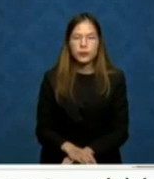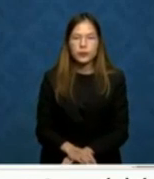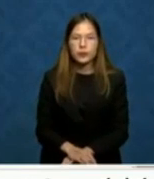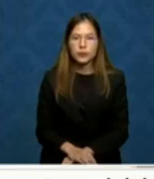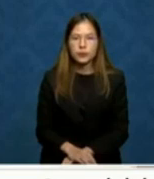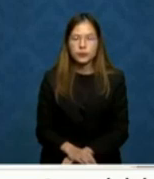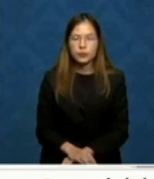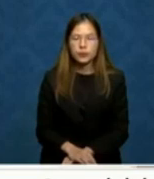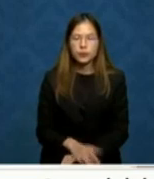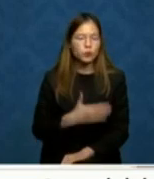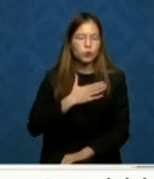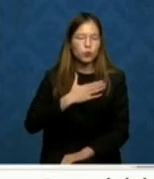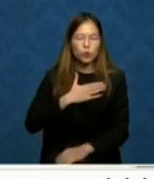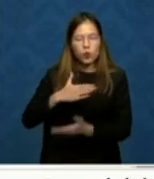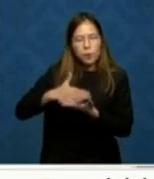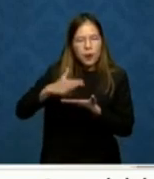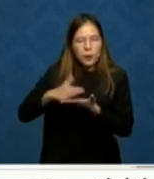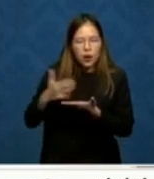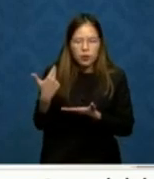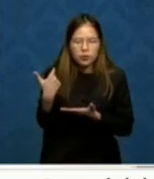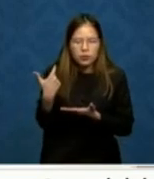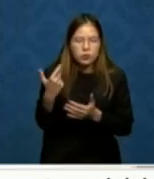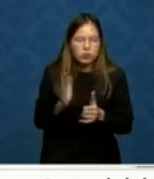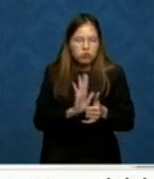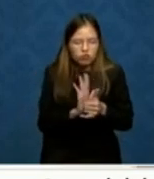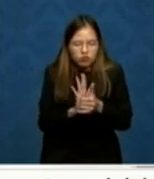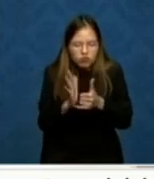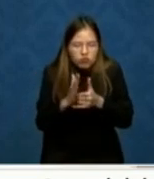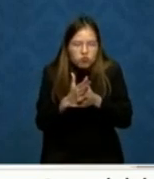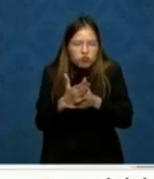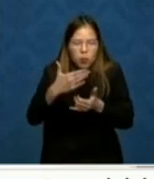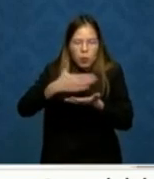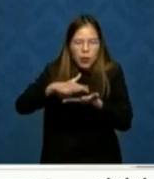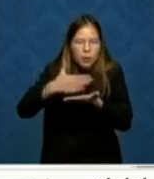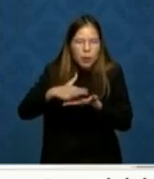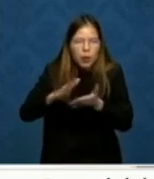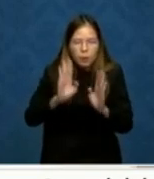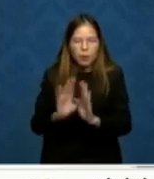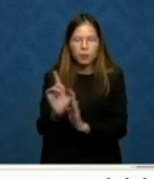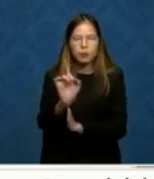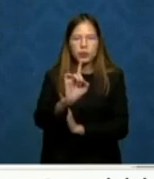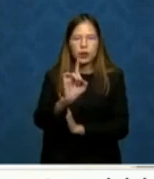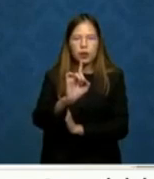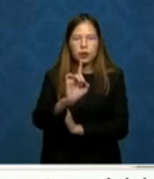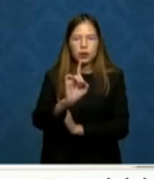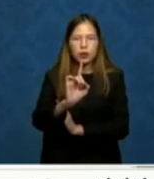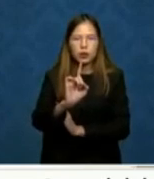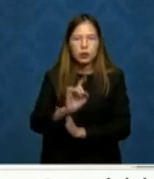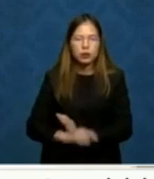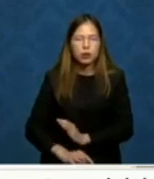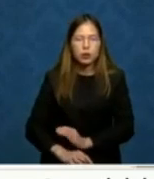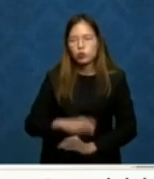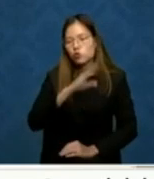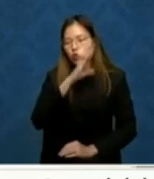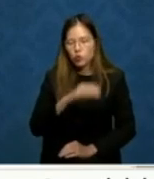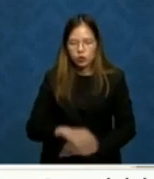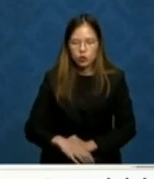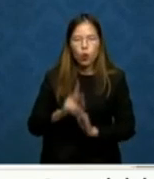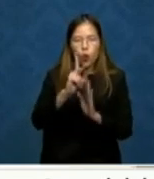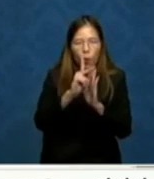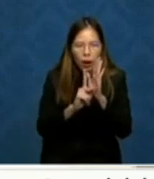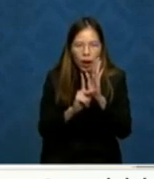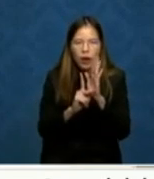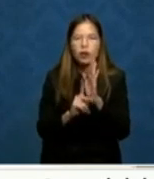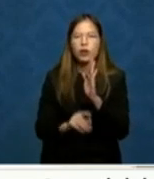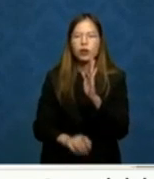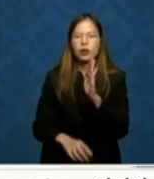ริงๆแล้วไม่ว่าเราจะแบ่งเรื่องของการละเมิดทางเพศออกเป็นแบบใดอย่างไรไม่ว่าจะเป็นในทางกฎหมาย